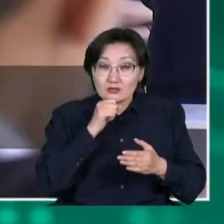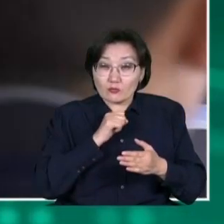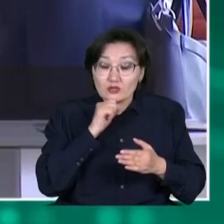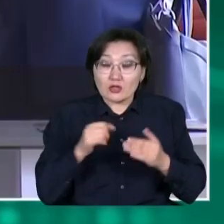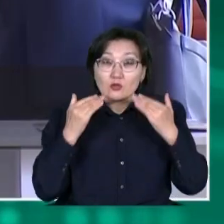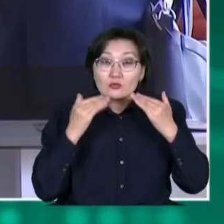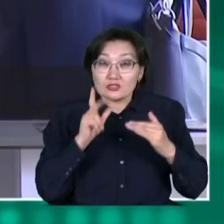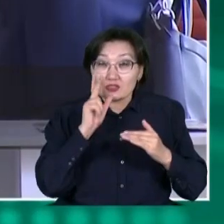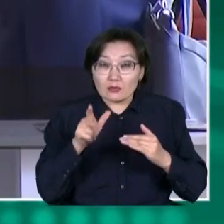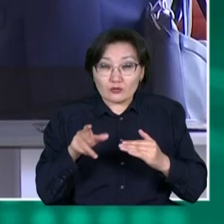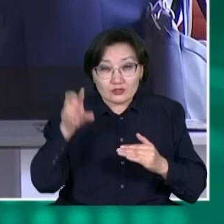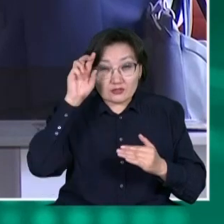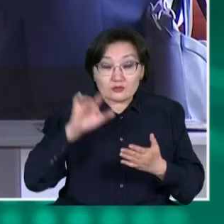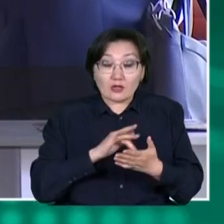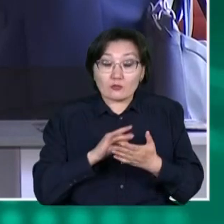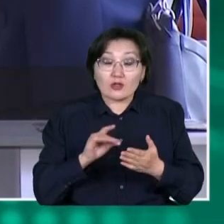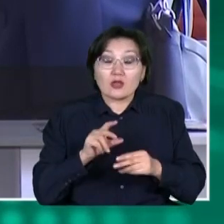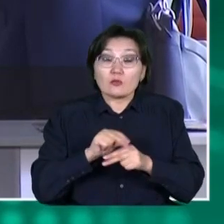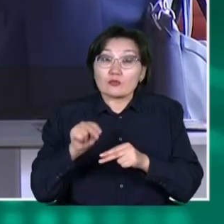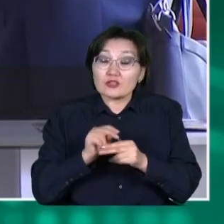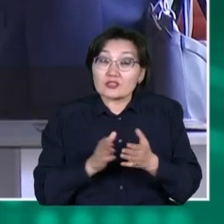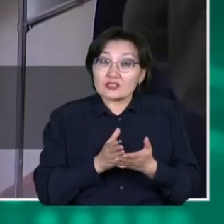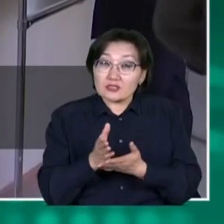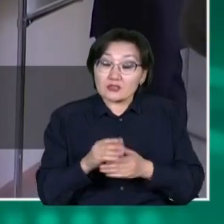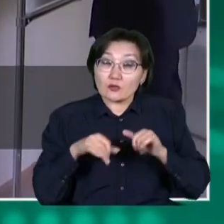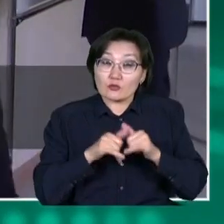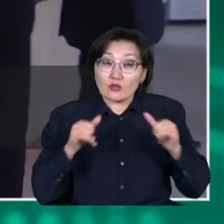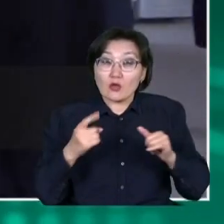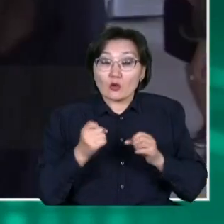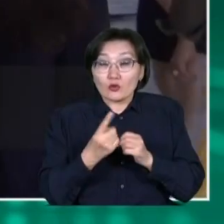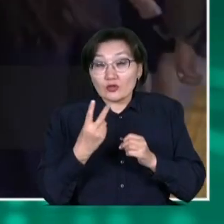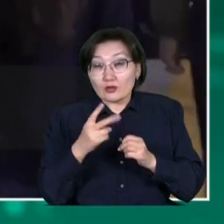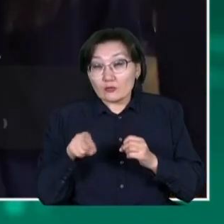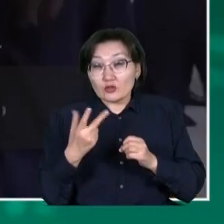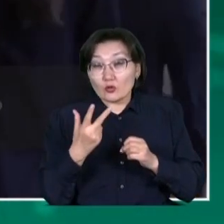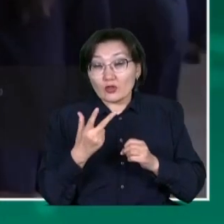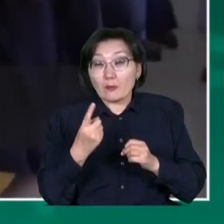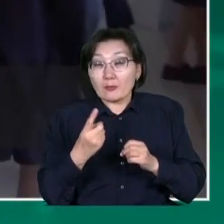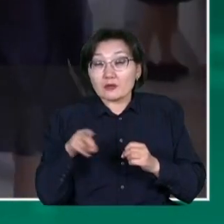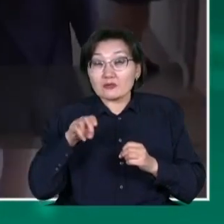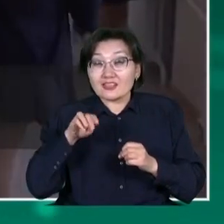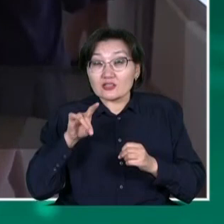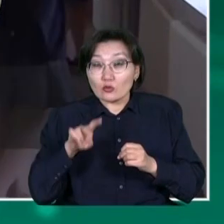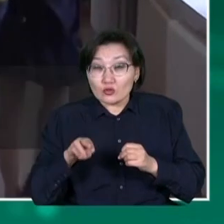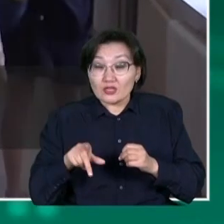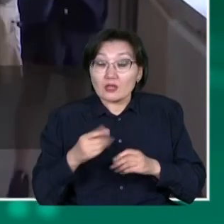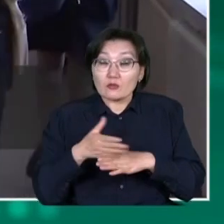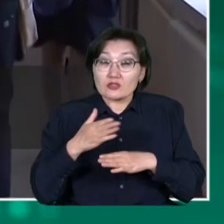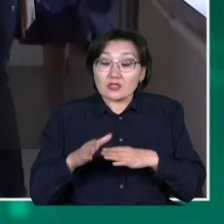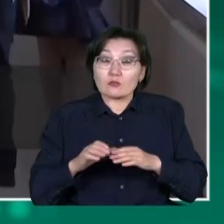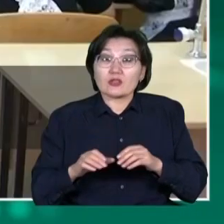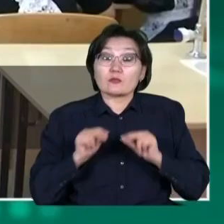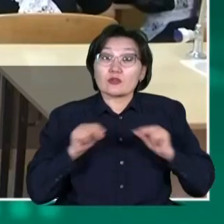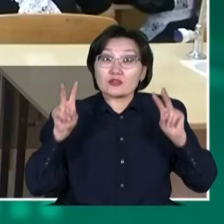3 жылда ел қазынасынан білім саласын дамытуға 12,1 триллион теңге бөлінген. Педагог мәртебесі туралы заң